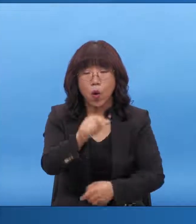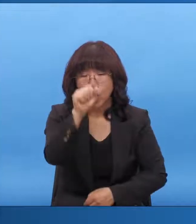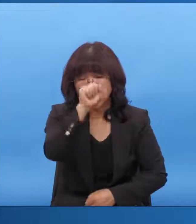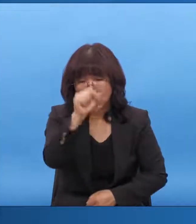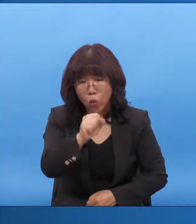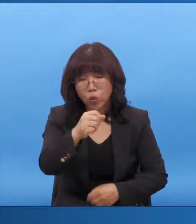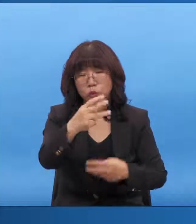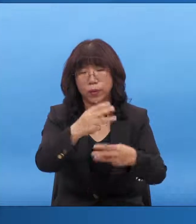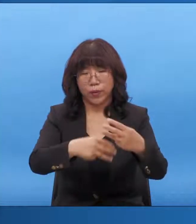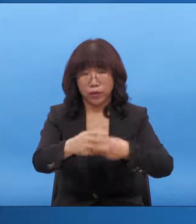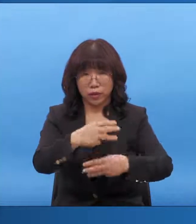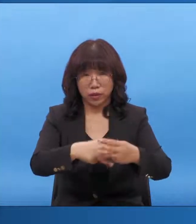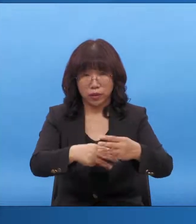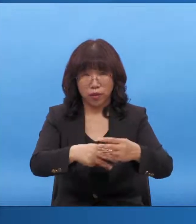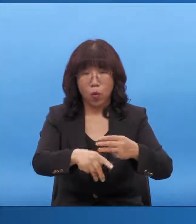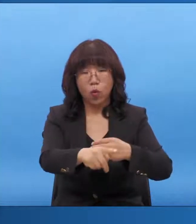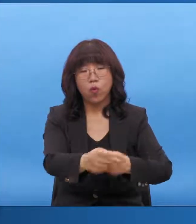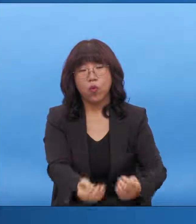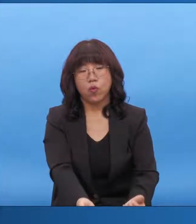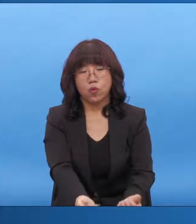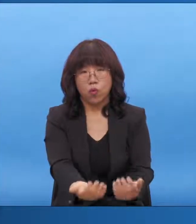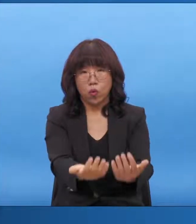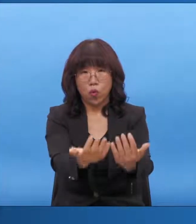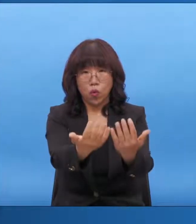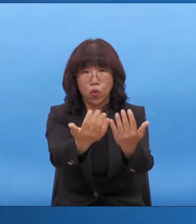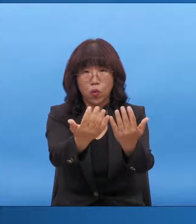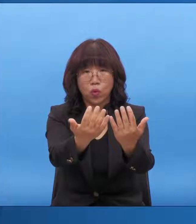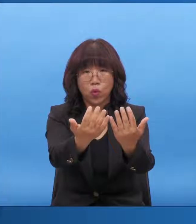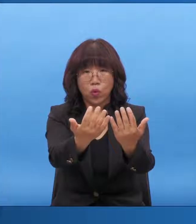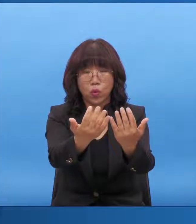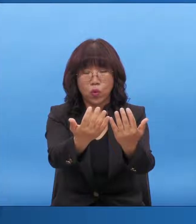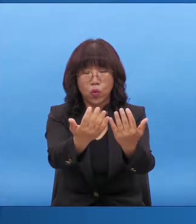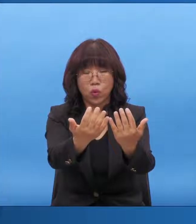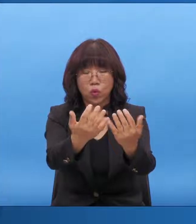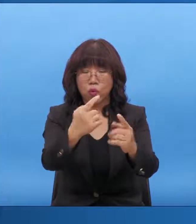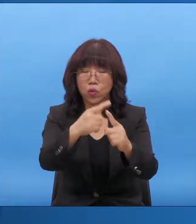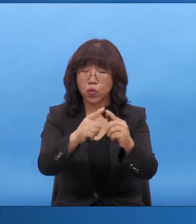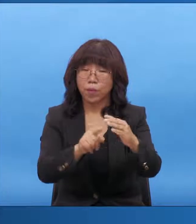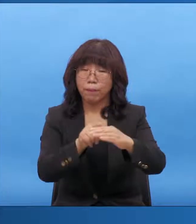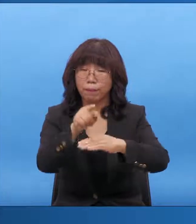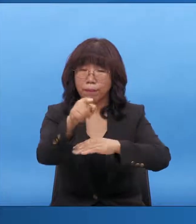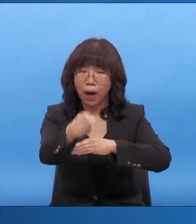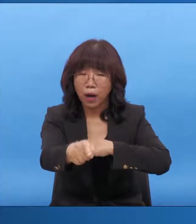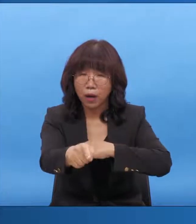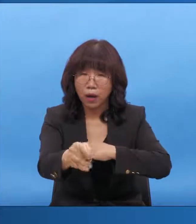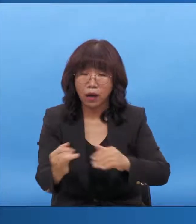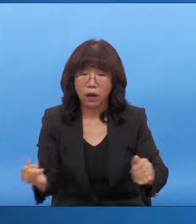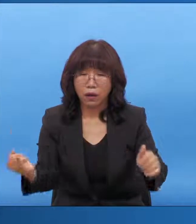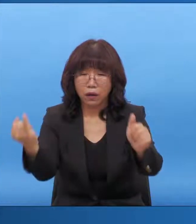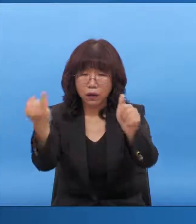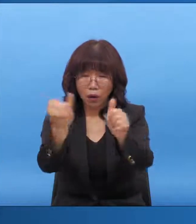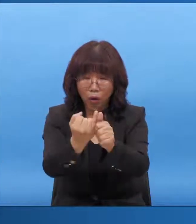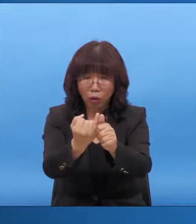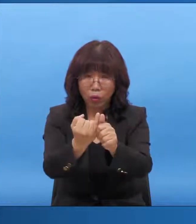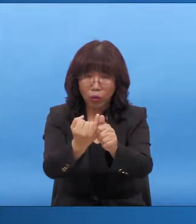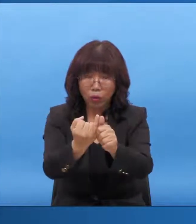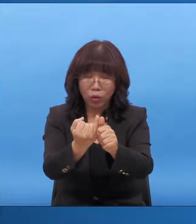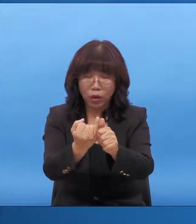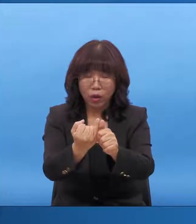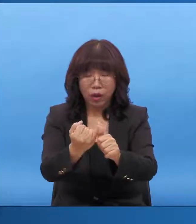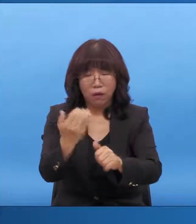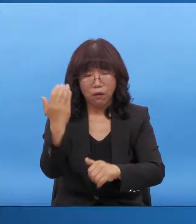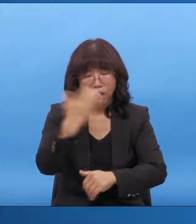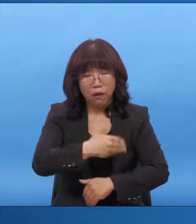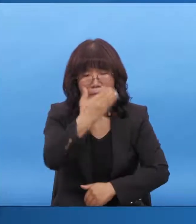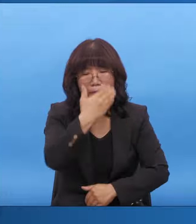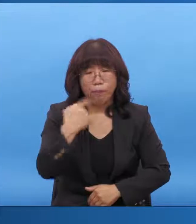이게 그냥 커가지고 밖에 나가가지고 결혼할 때쯤 돼가지고요 전혀 복음 없는 사람하고 결혼하고.